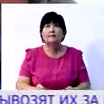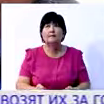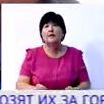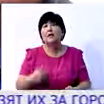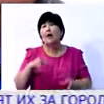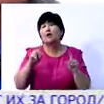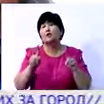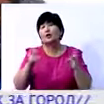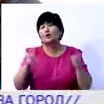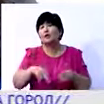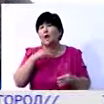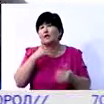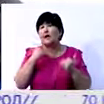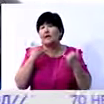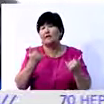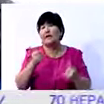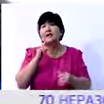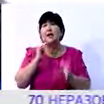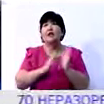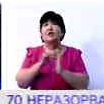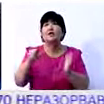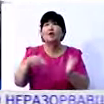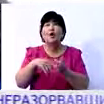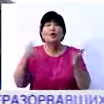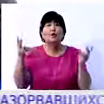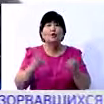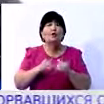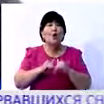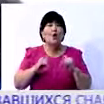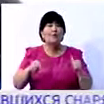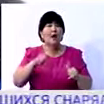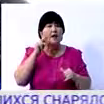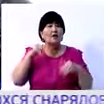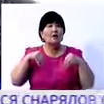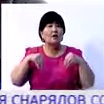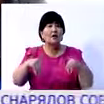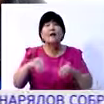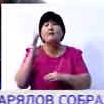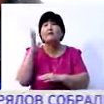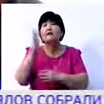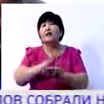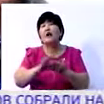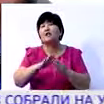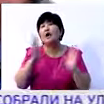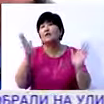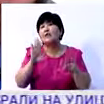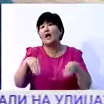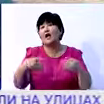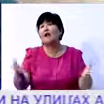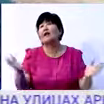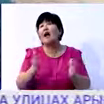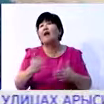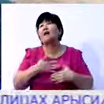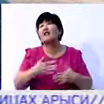Я считаю, нужно уделять особое внимание озеленению города. Нужно увеличивать зеленые насаждения. Деревья очищают воздух и дают кислород.